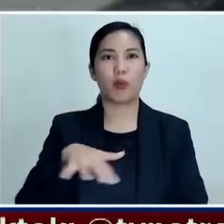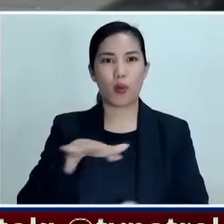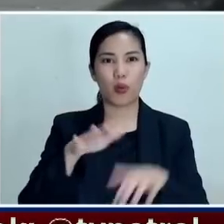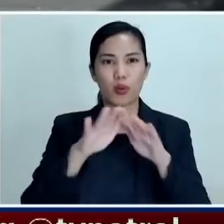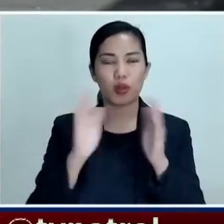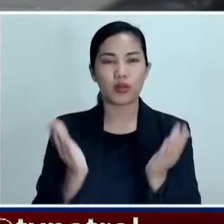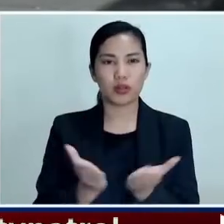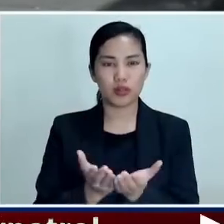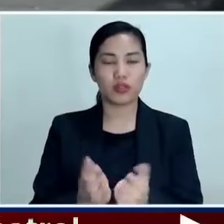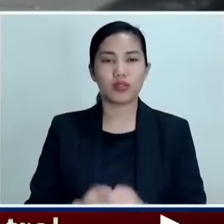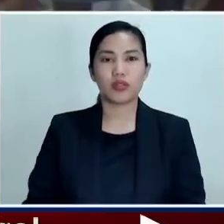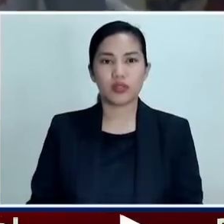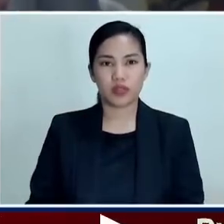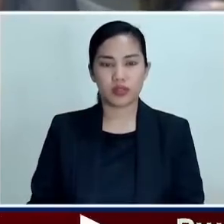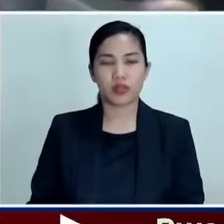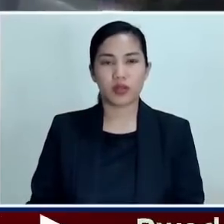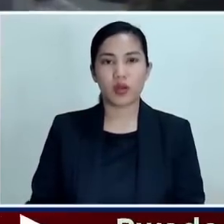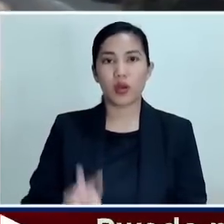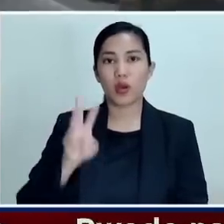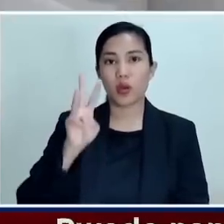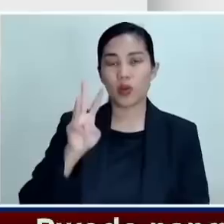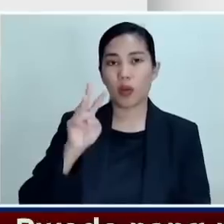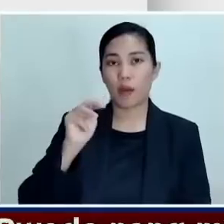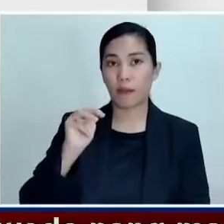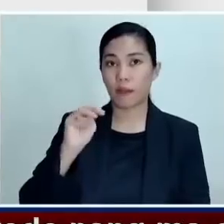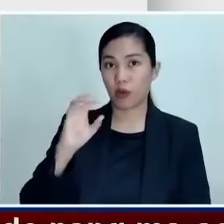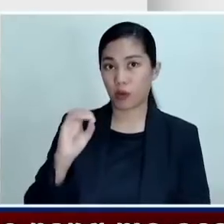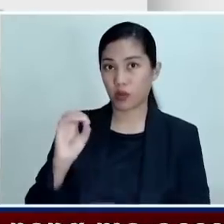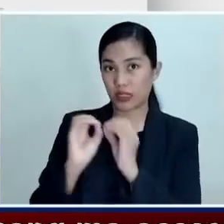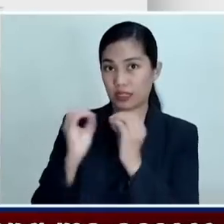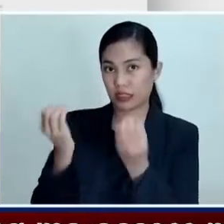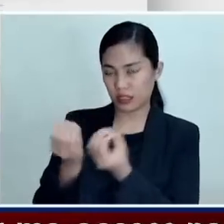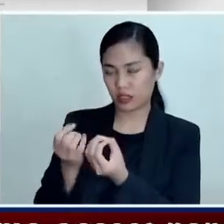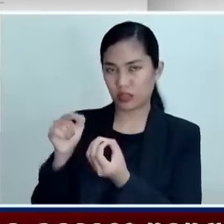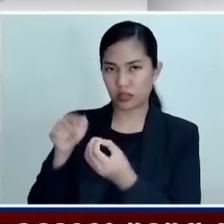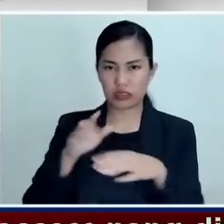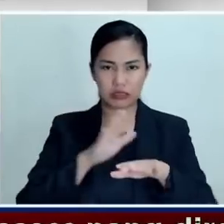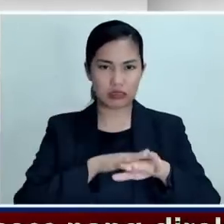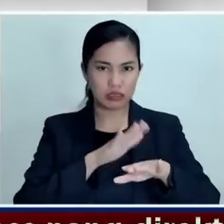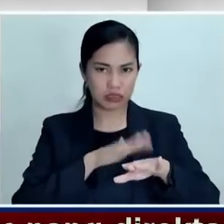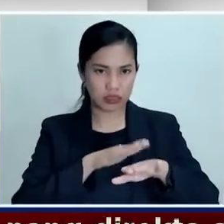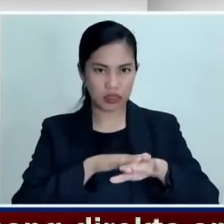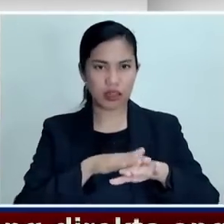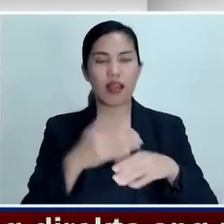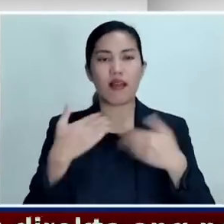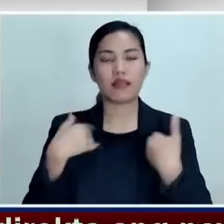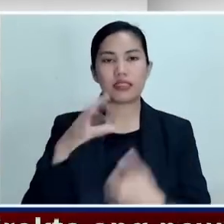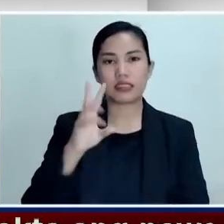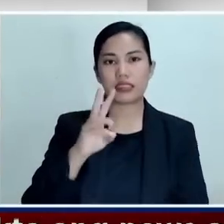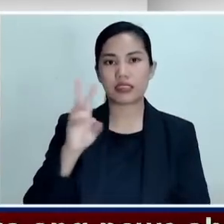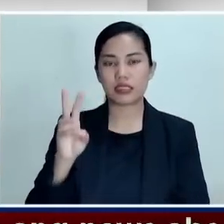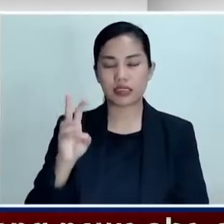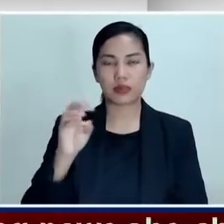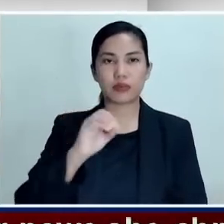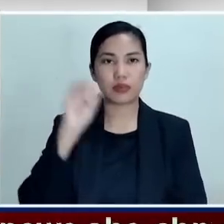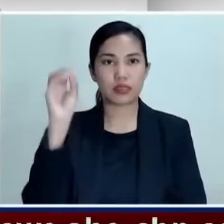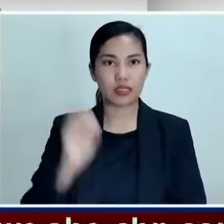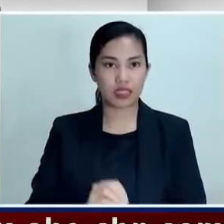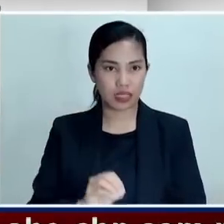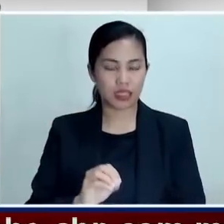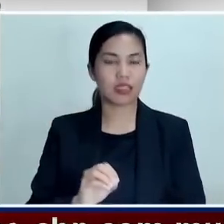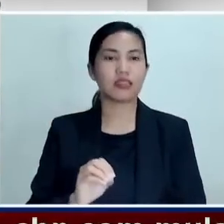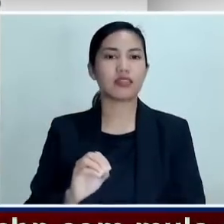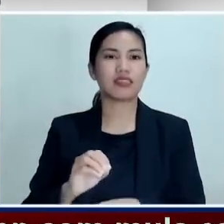World Meteorological Organization o WMO na may 66% chance na lalagpas ng 1.5 degrees